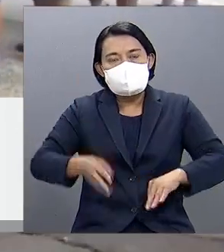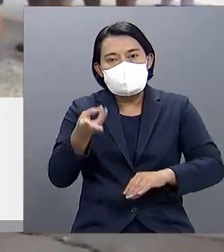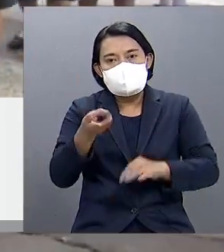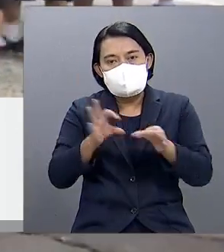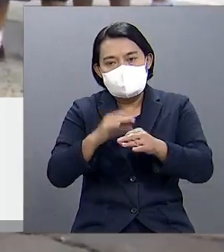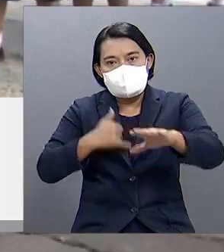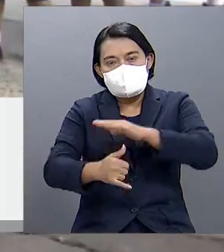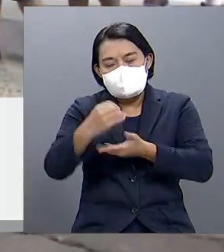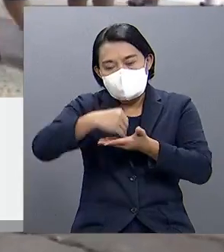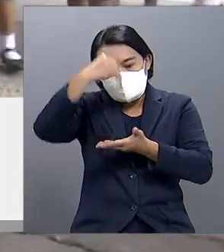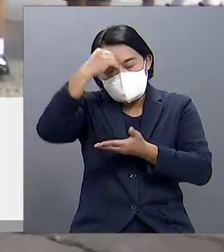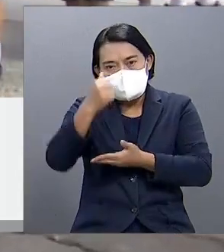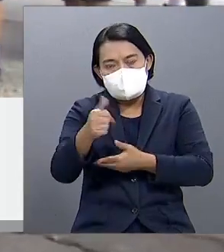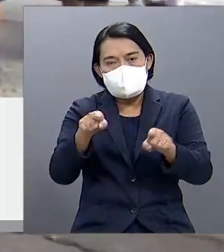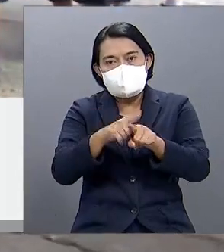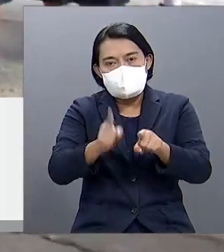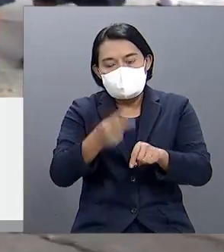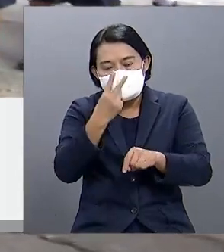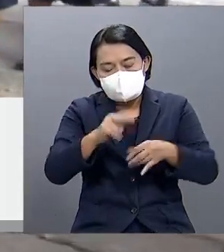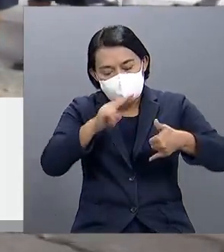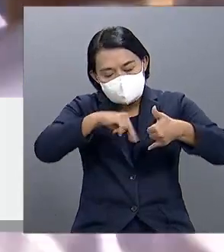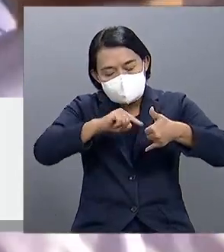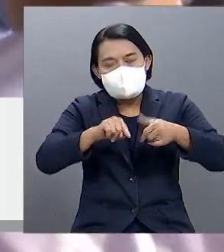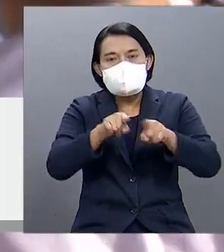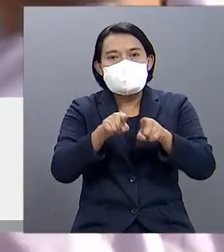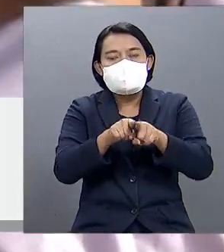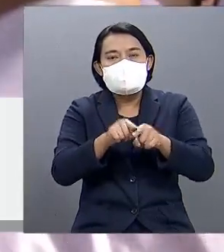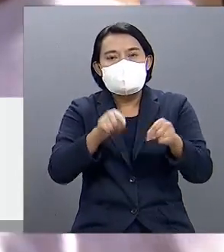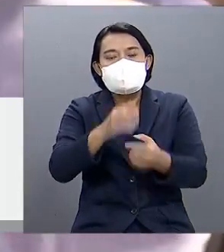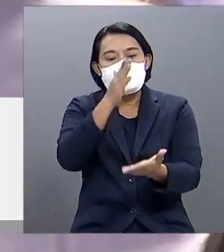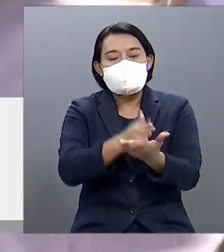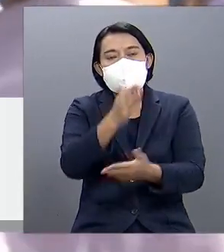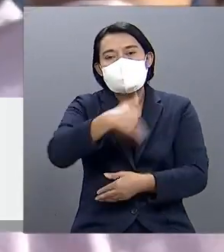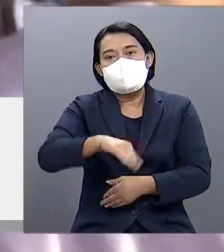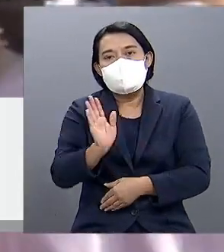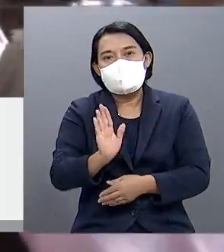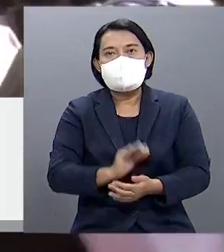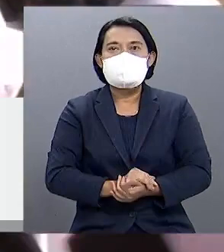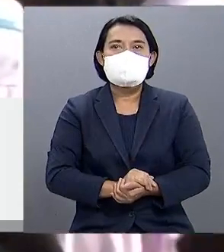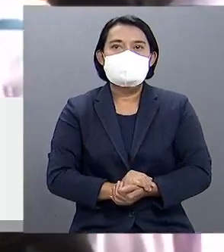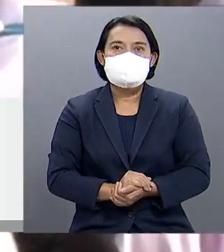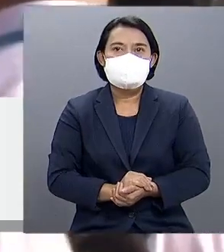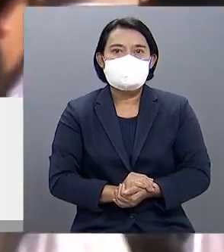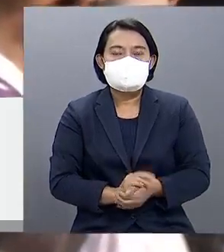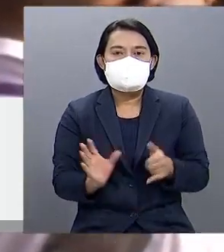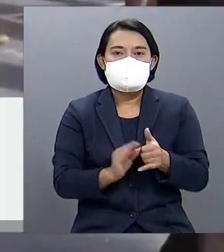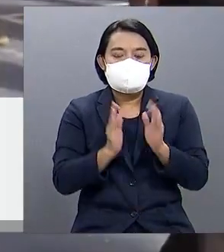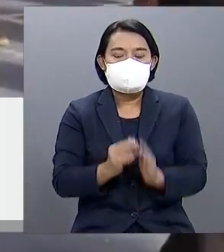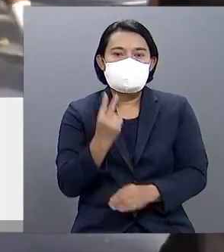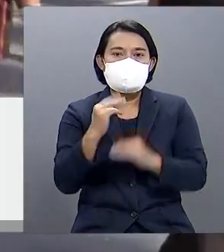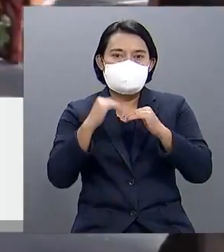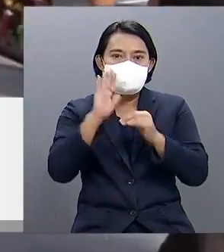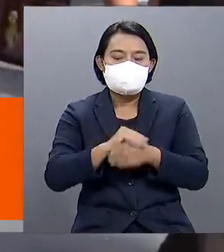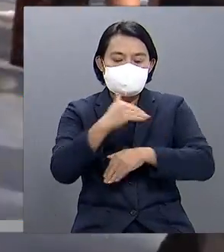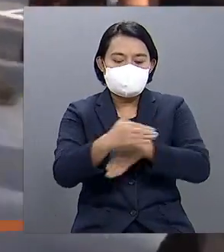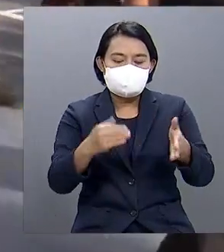คะแต่ว่าก็ต้องสังเกตอาการแต่ไม่ต้องหยุดทั้งโรงเรียนและในกรณีที่ติดเชื้อมากกว่า2คนมากกว่า1ห้องเรียนก็ไม่ต้อง